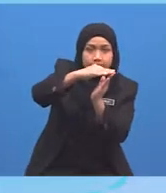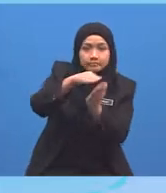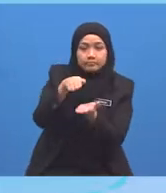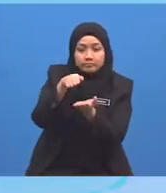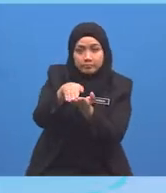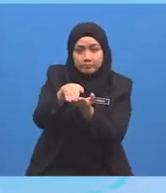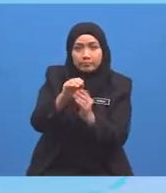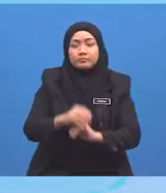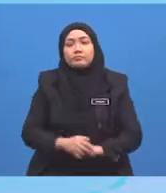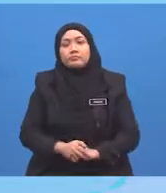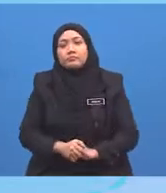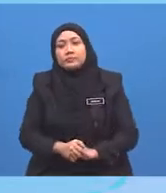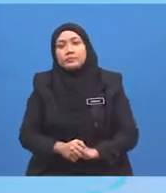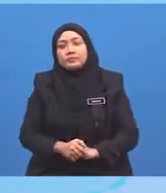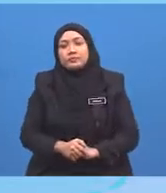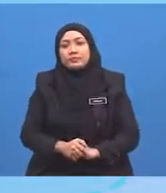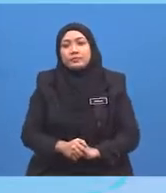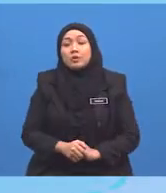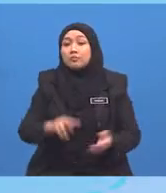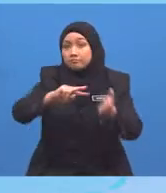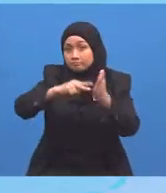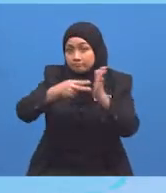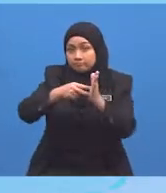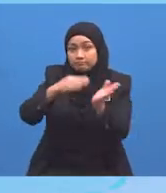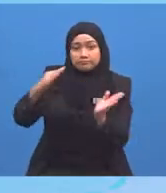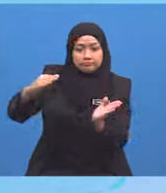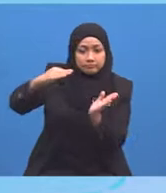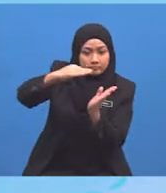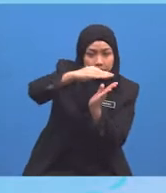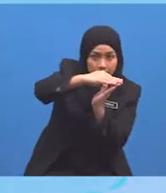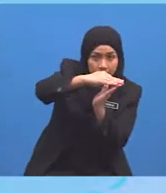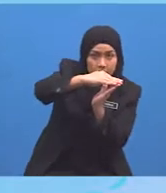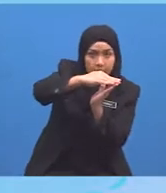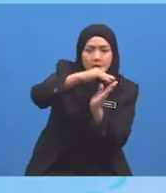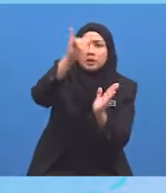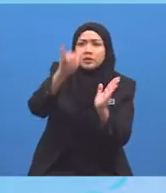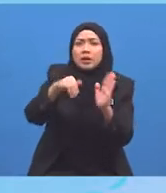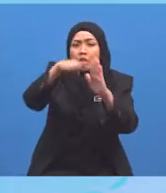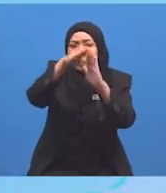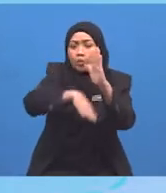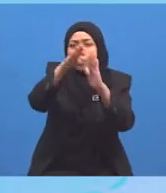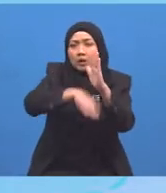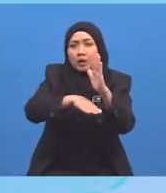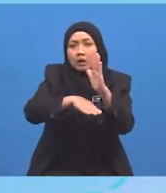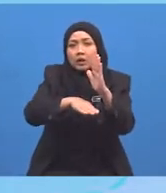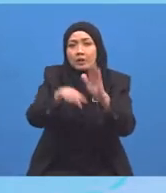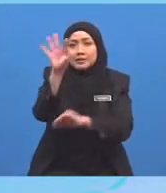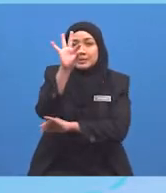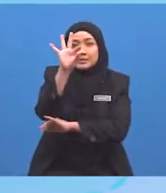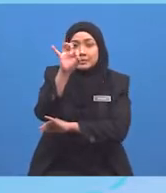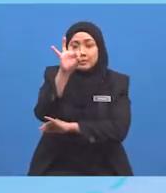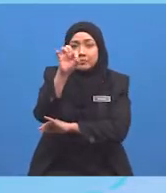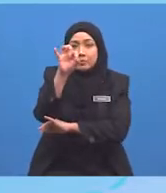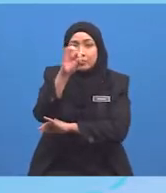tirus. Sudut tirus bermakna sudut yang kurang daripada 90